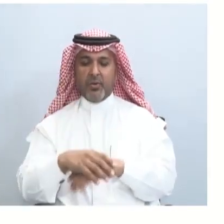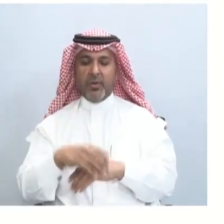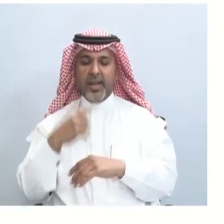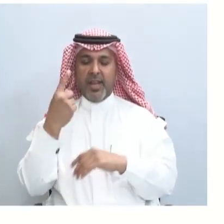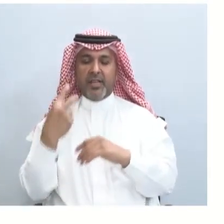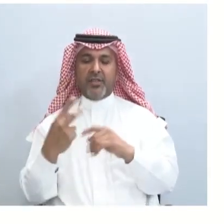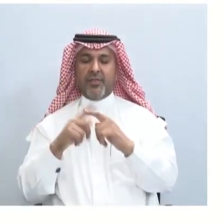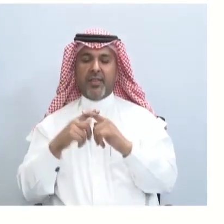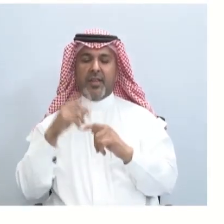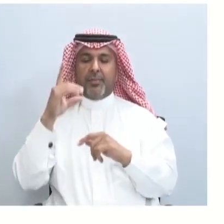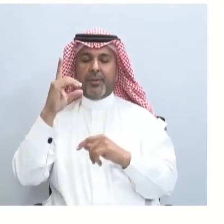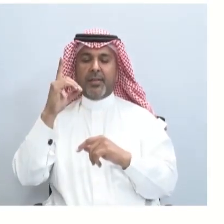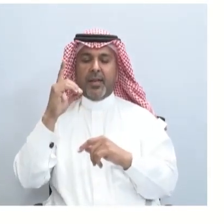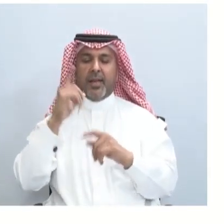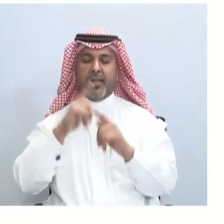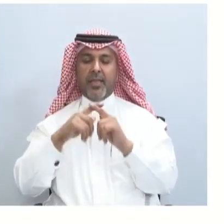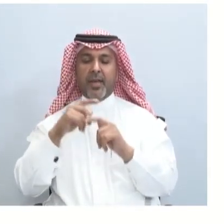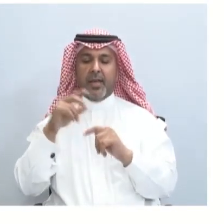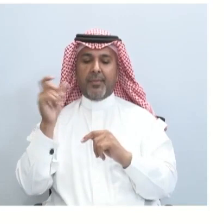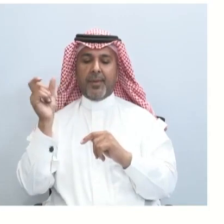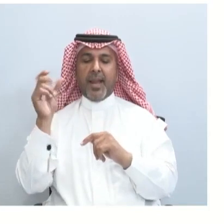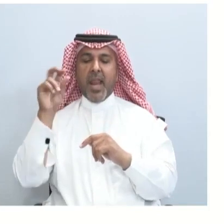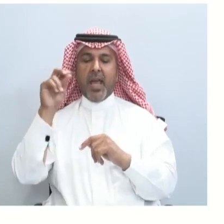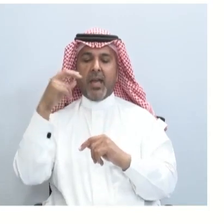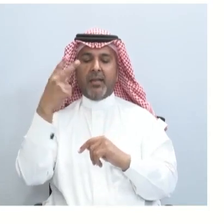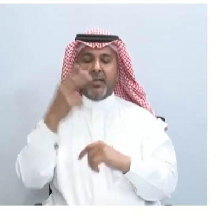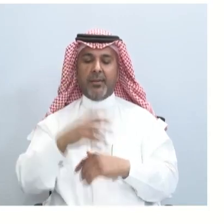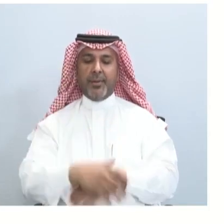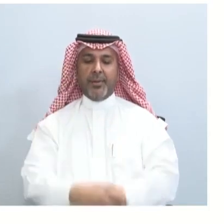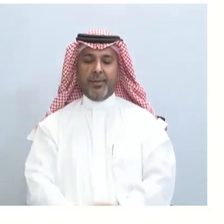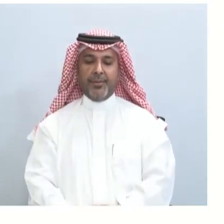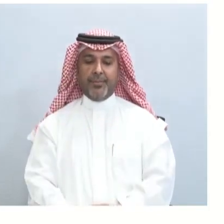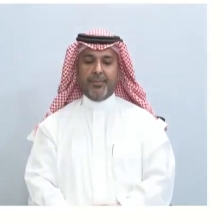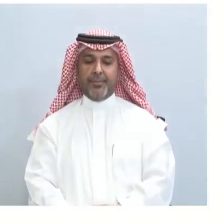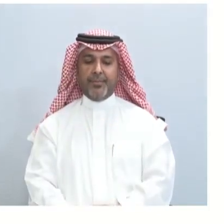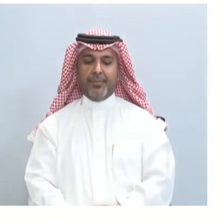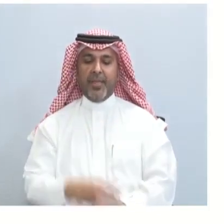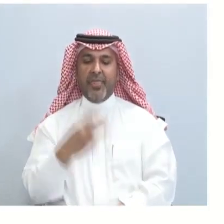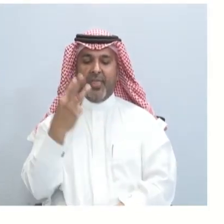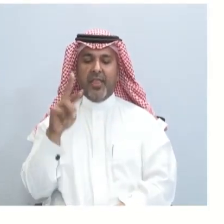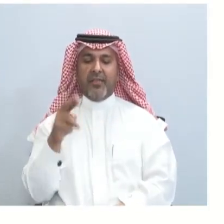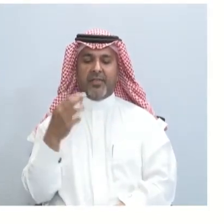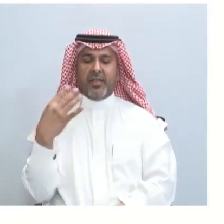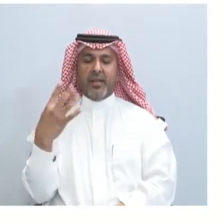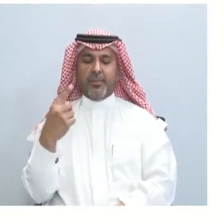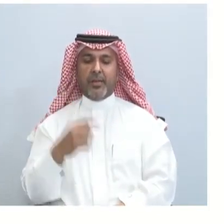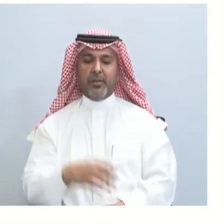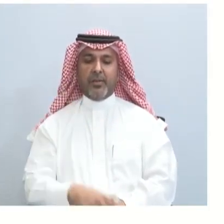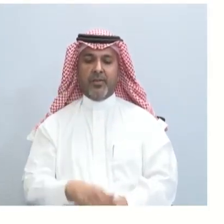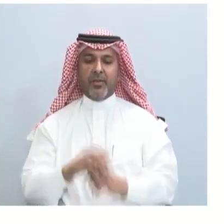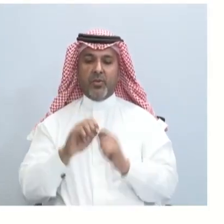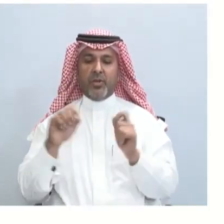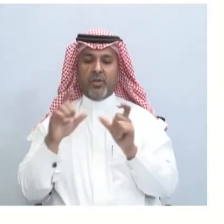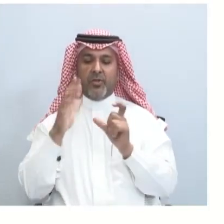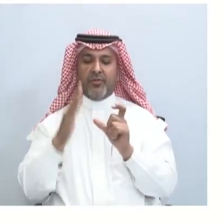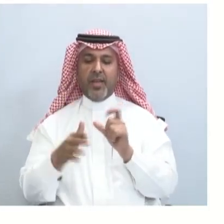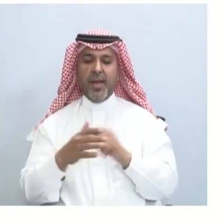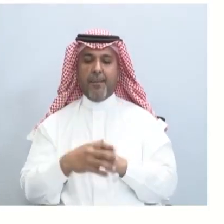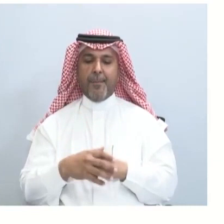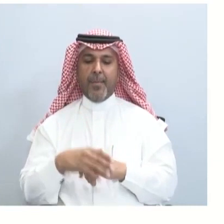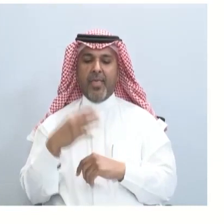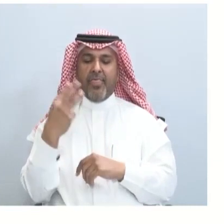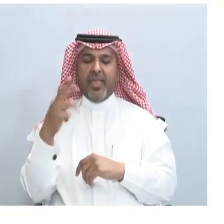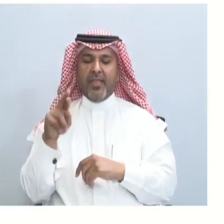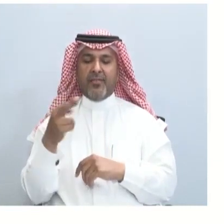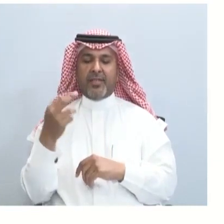ضرب طاء ضرب نق للتربيع باعتبار النطاق ثلاثه واربعه عشره بالمئه ونصف القطر لدينا هو